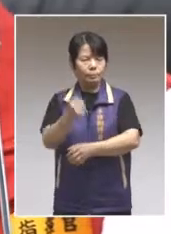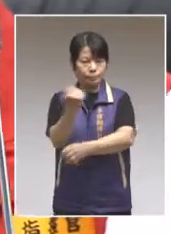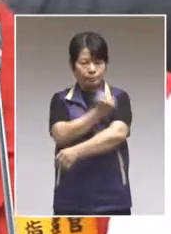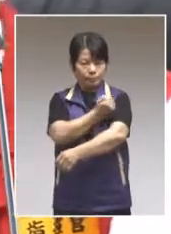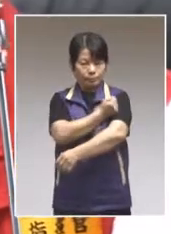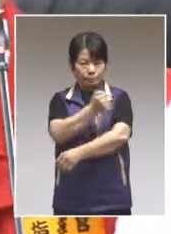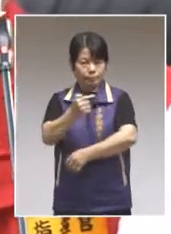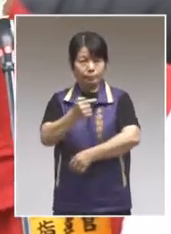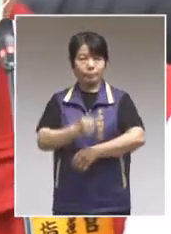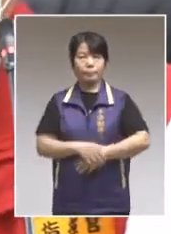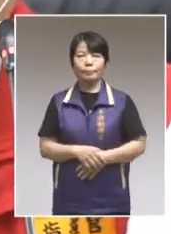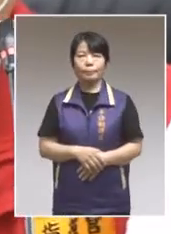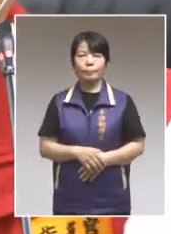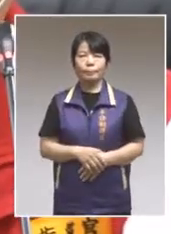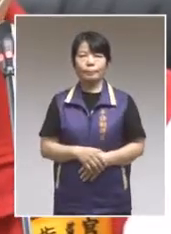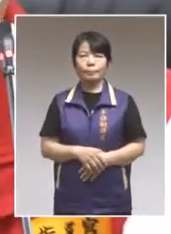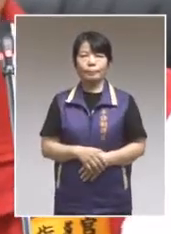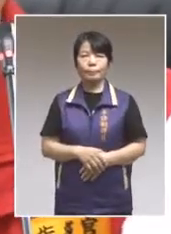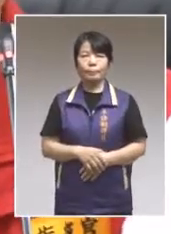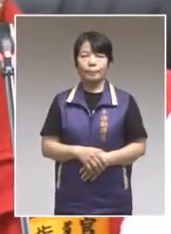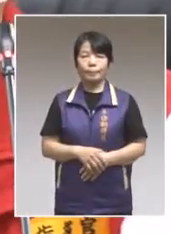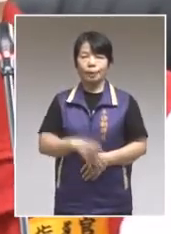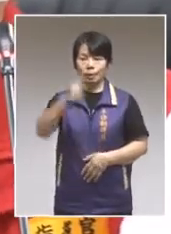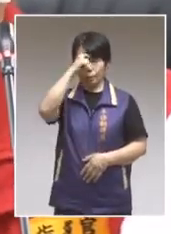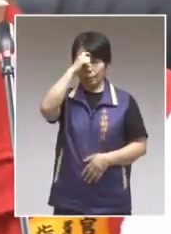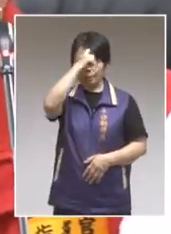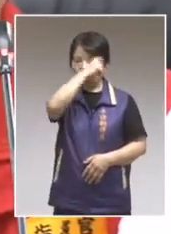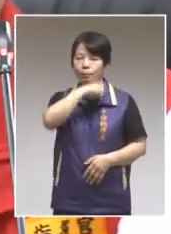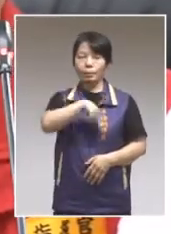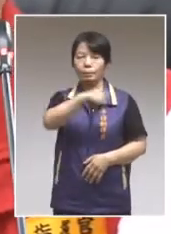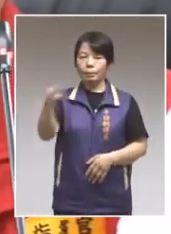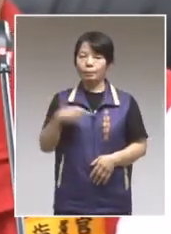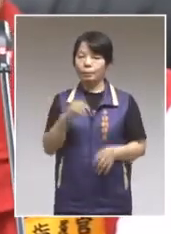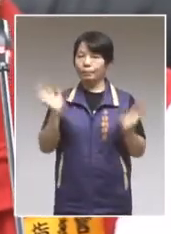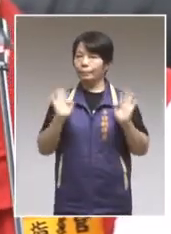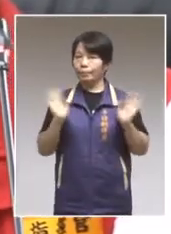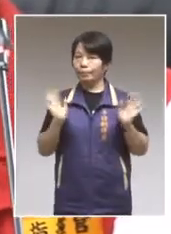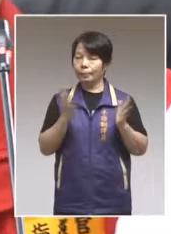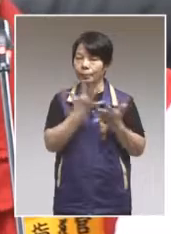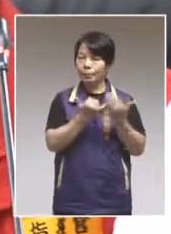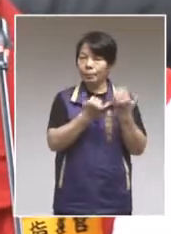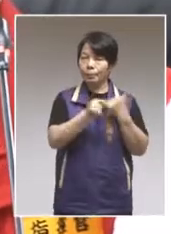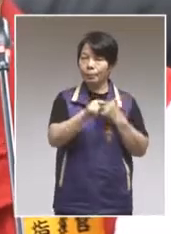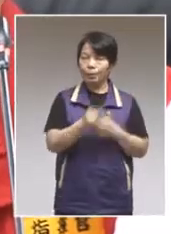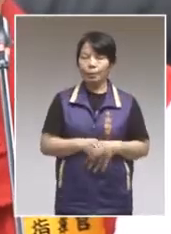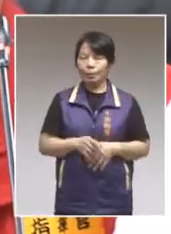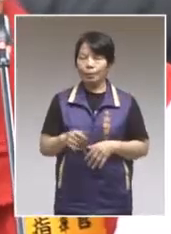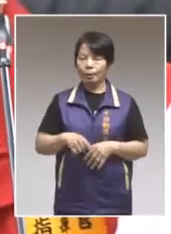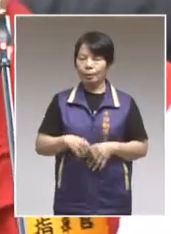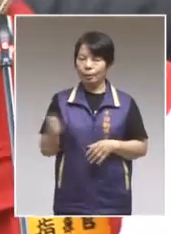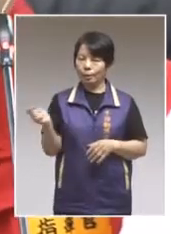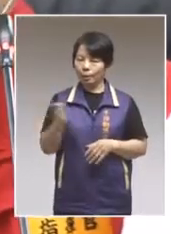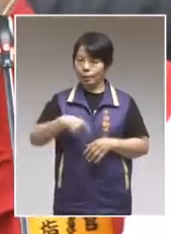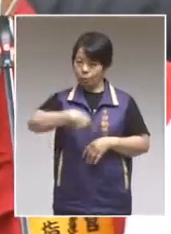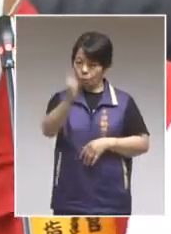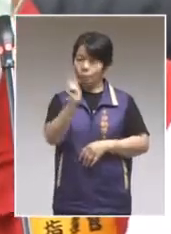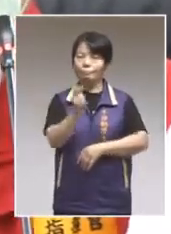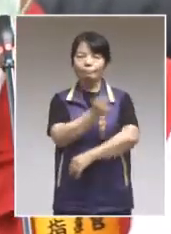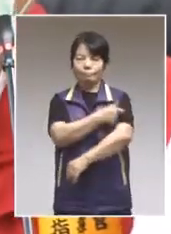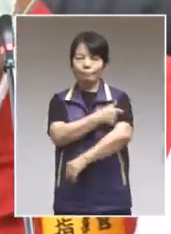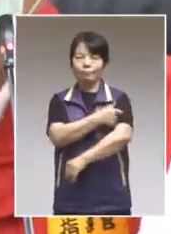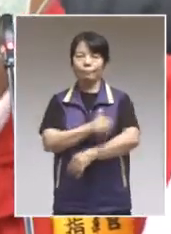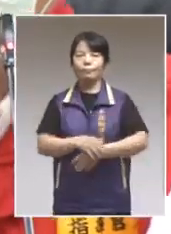苦这个要希望说大家我们的小朋友大家都能够踊跃的施打疫苗那也希